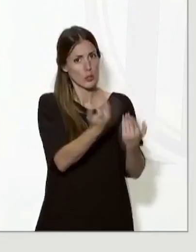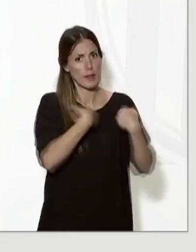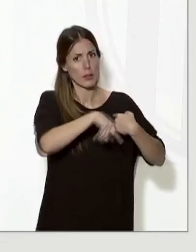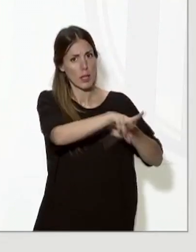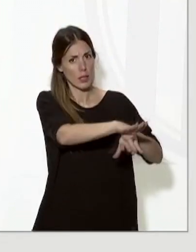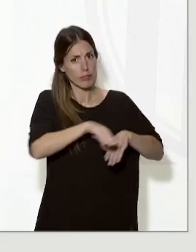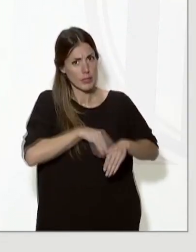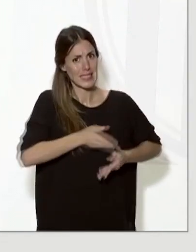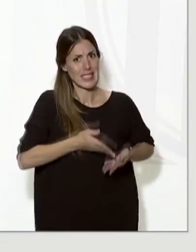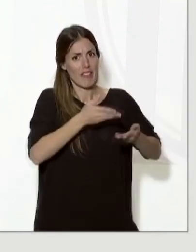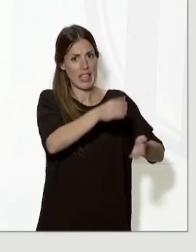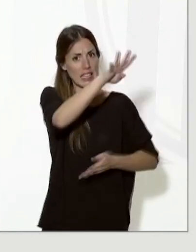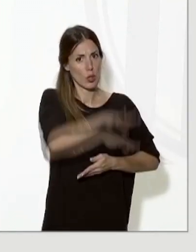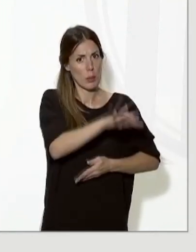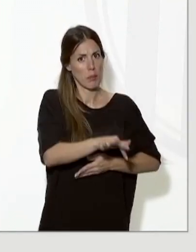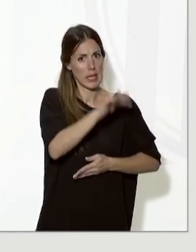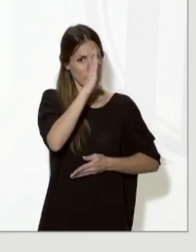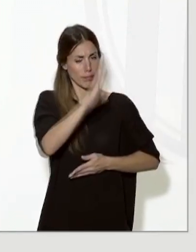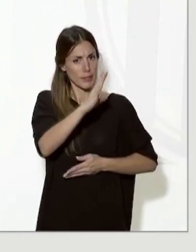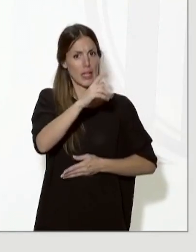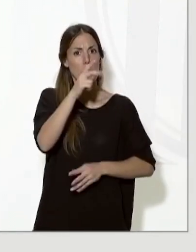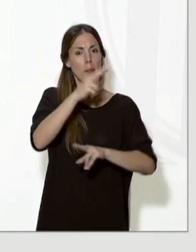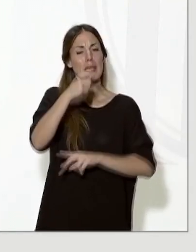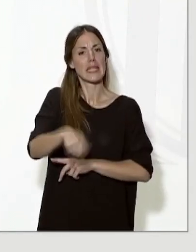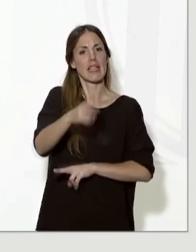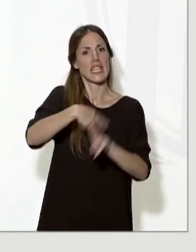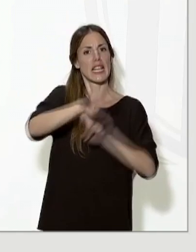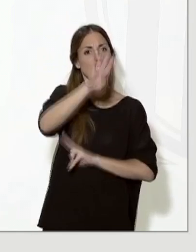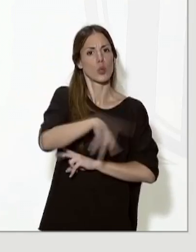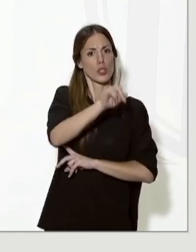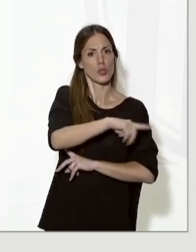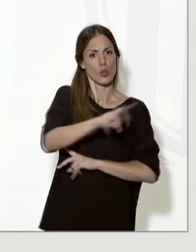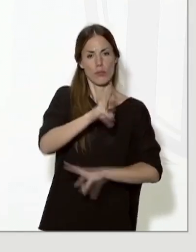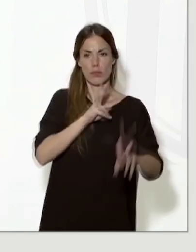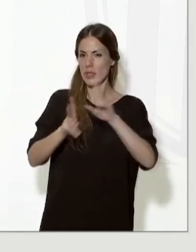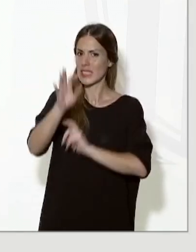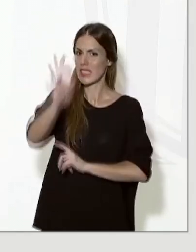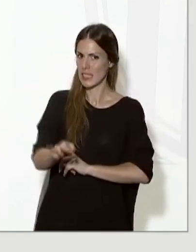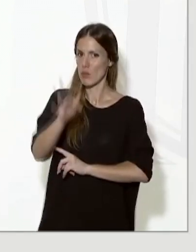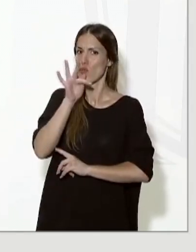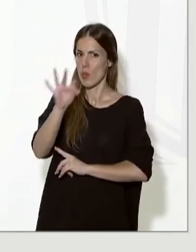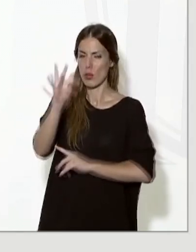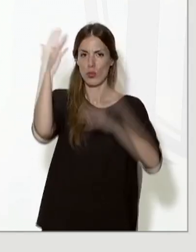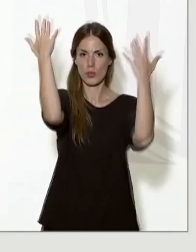Al servei de Catalunya i amb lleialtat al president de la Generalitat de Catalunya? Sí, ho prometo.